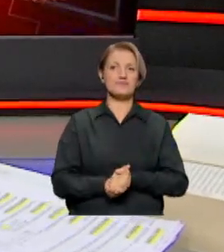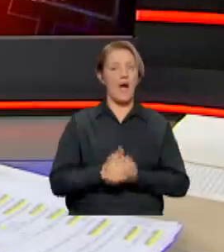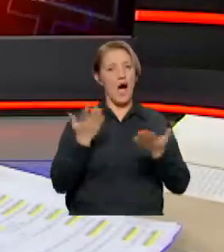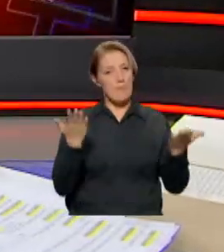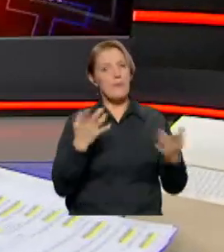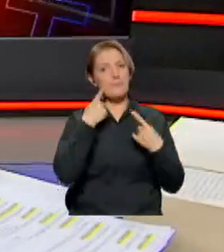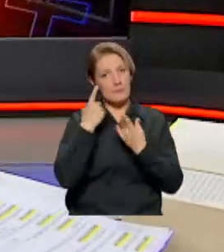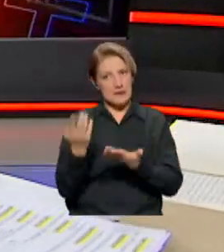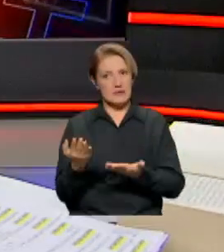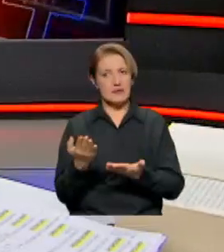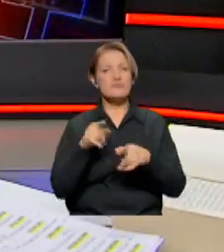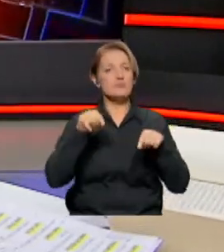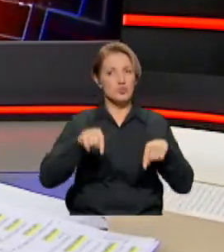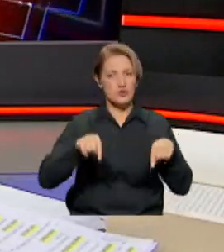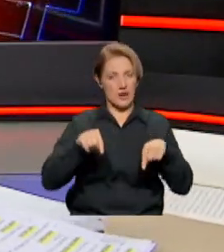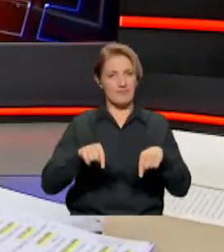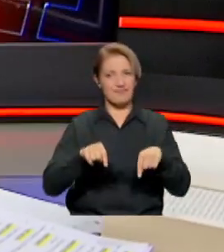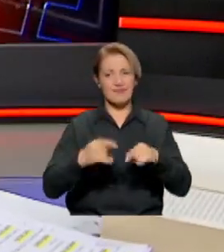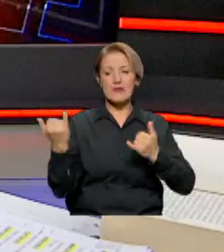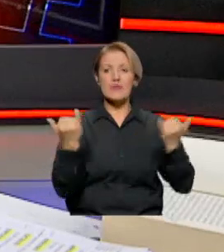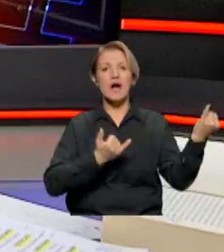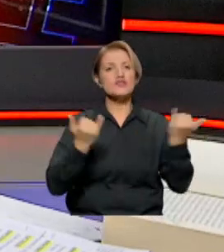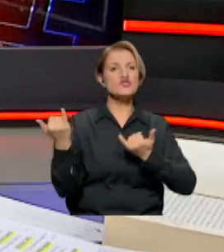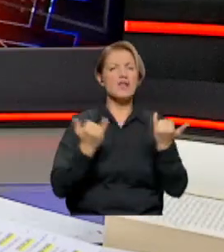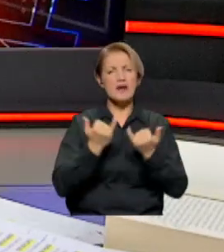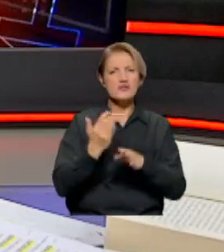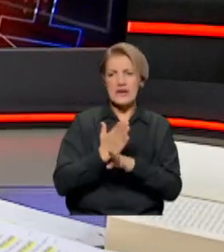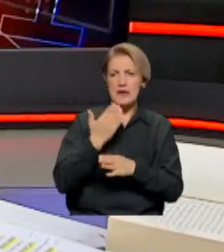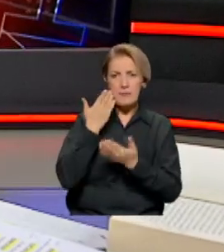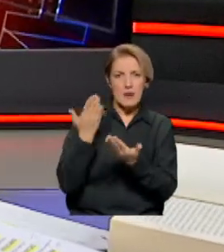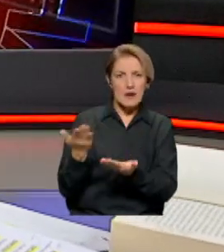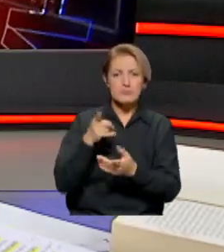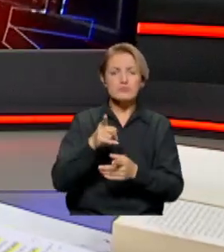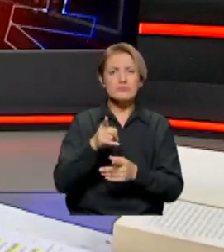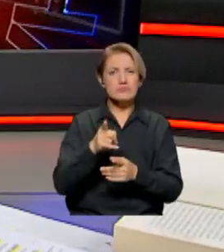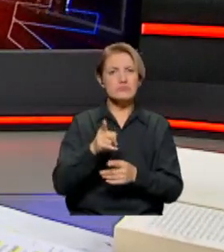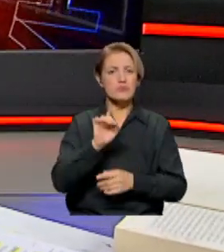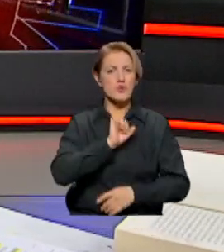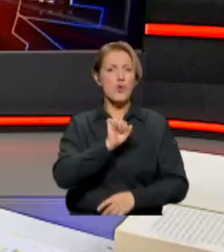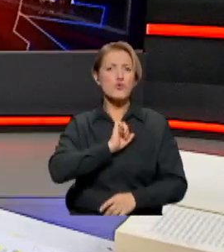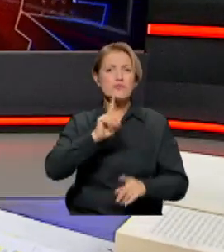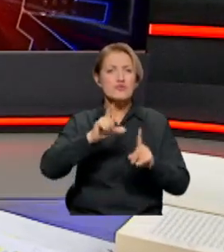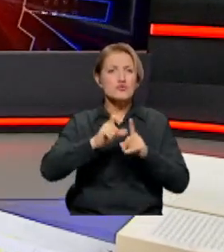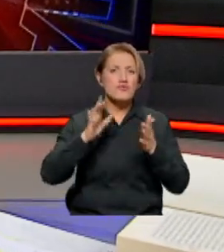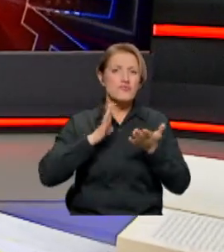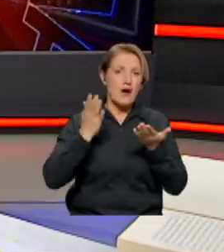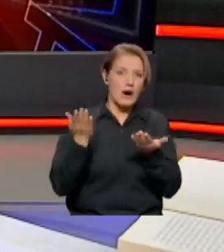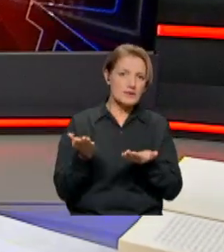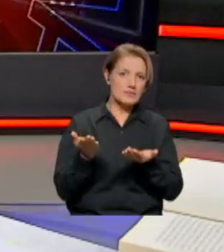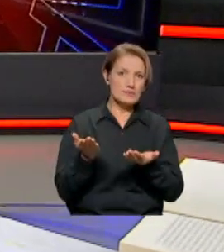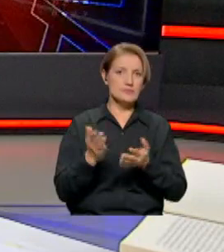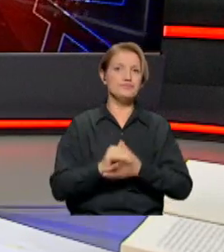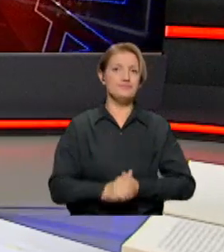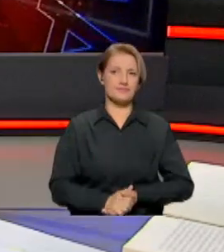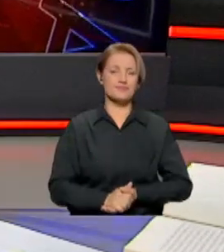Aman bakın burada tartışılan şeylere Bakın bu işin Özünde korkunç bir durum var ve